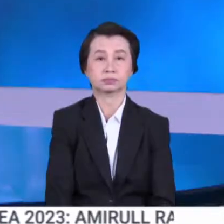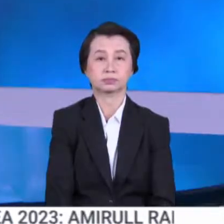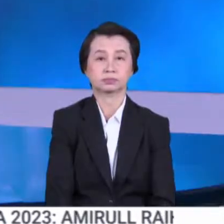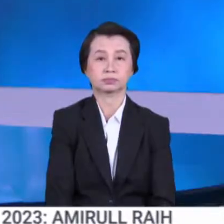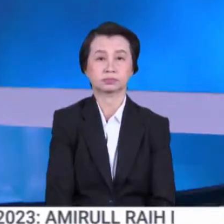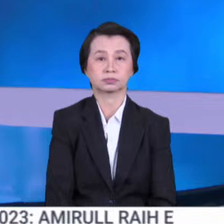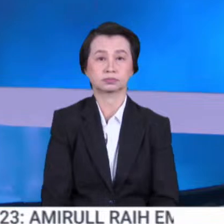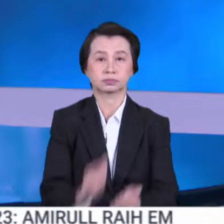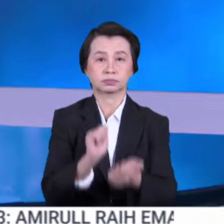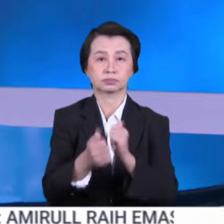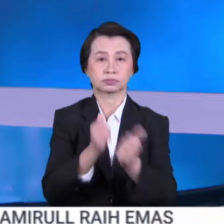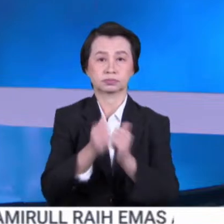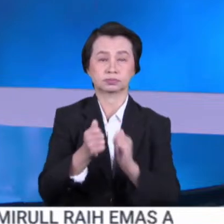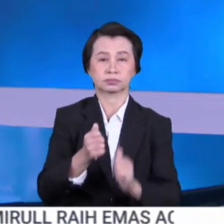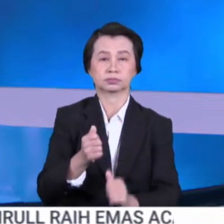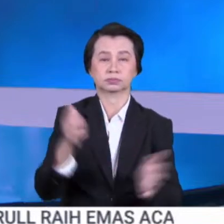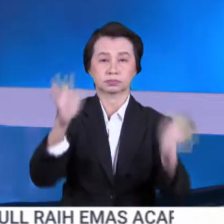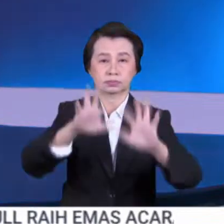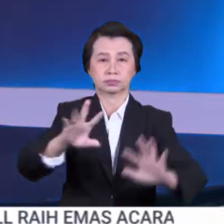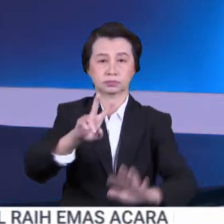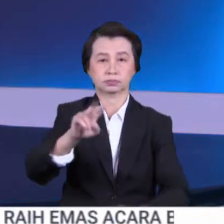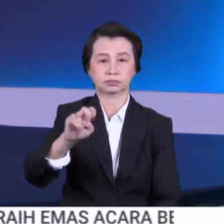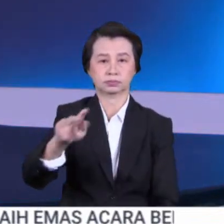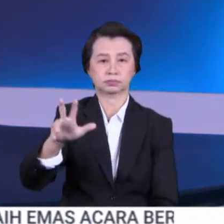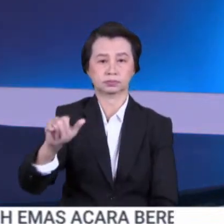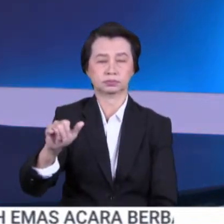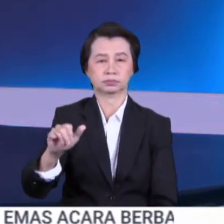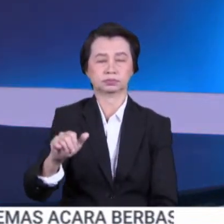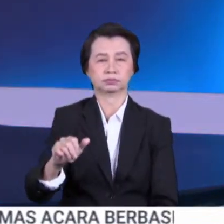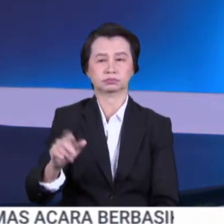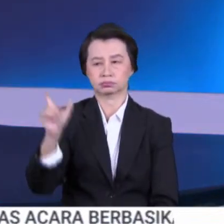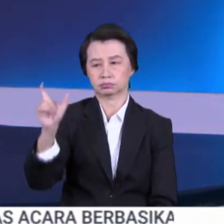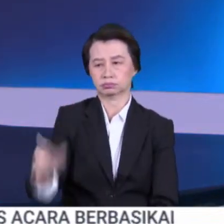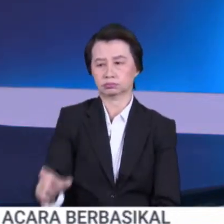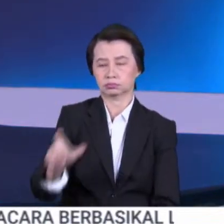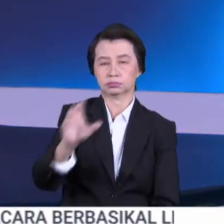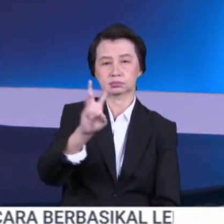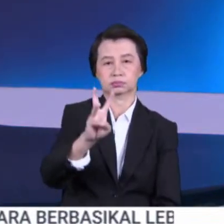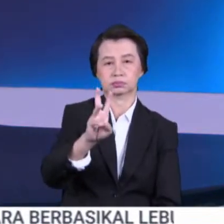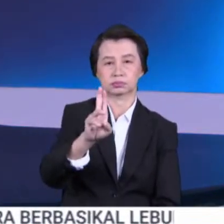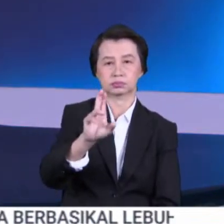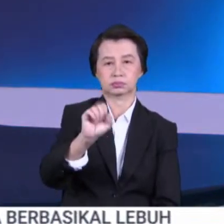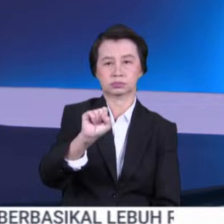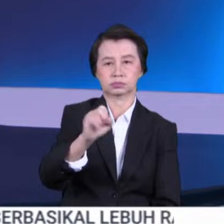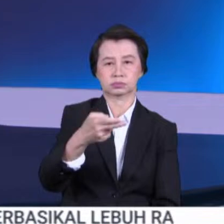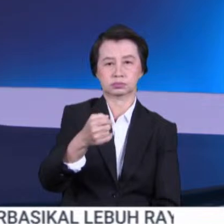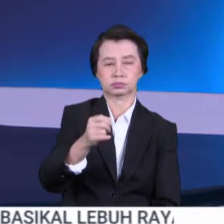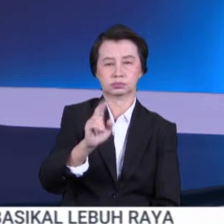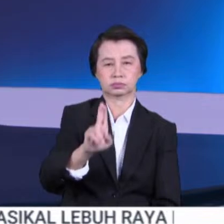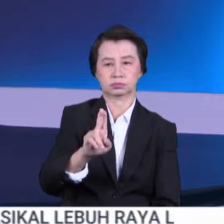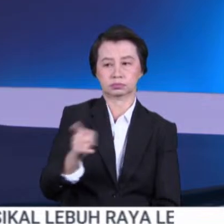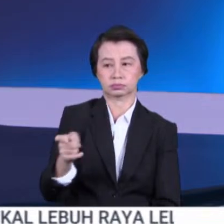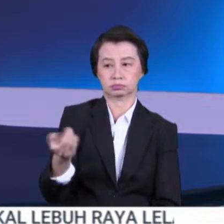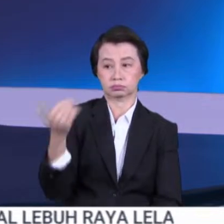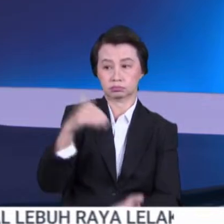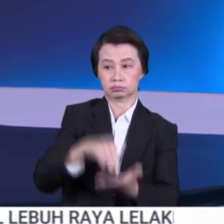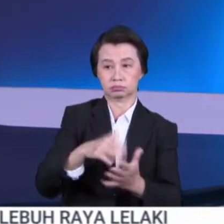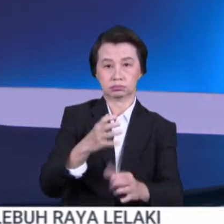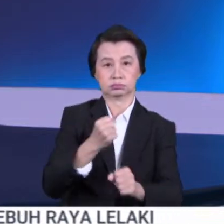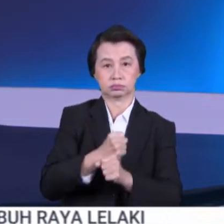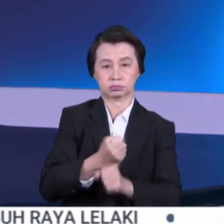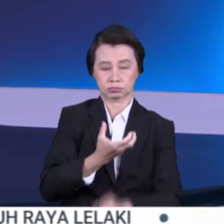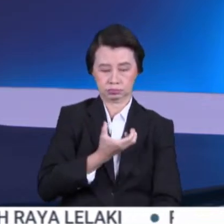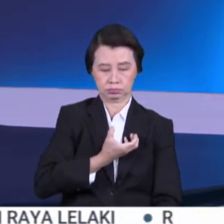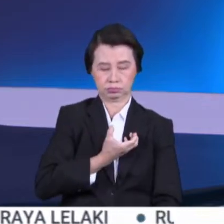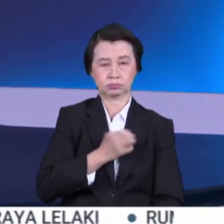Perkembangan Sukan SEA 2023, jago wushu kebangsaan Tan Chong Ming sekali lagi mencipta sensasi apabila meraih pingat